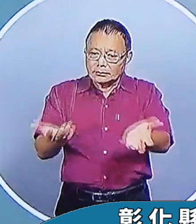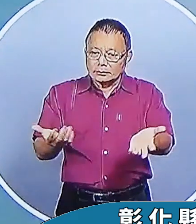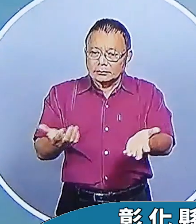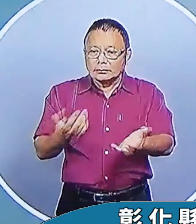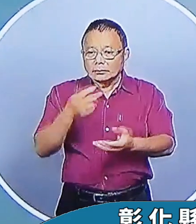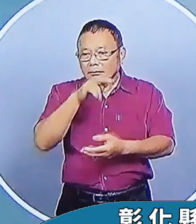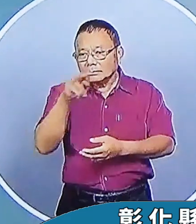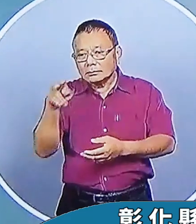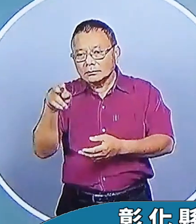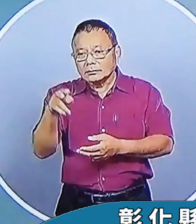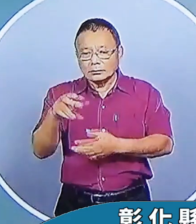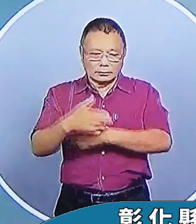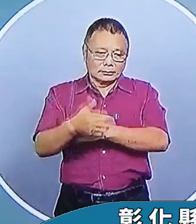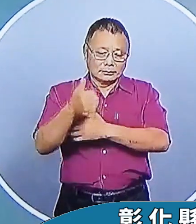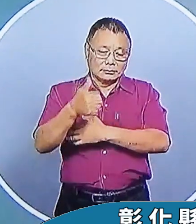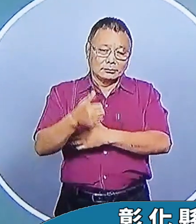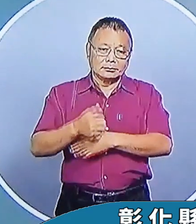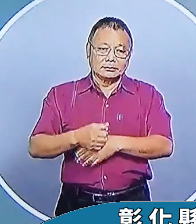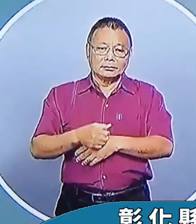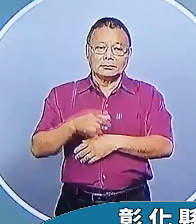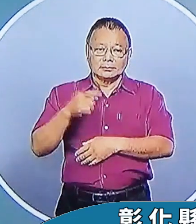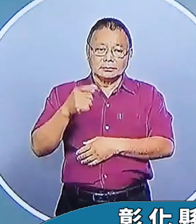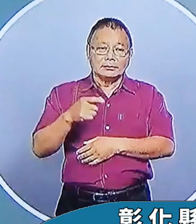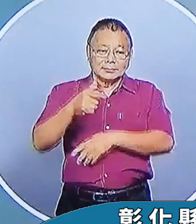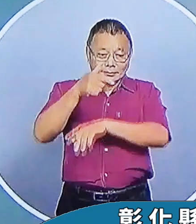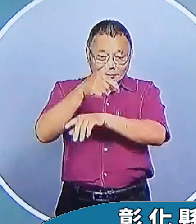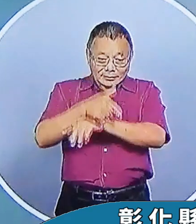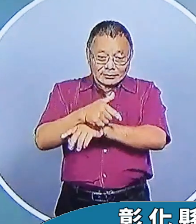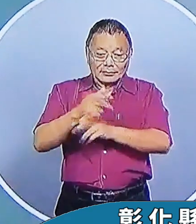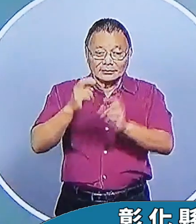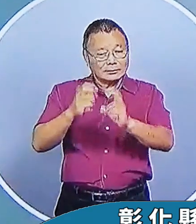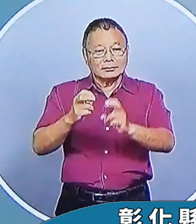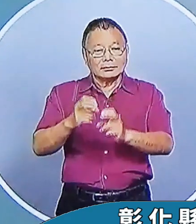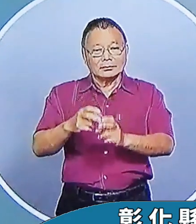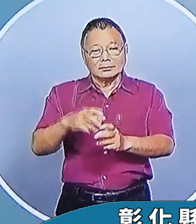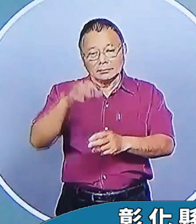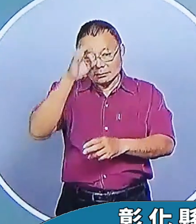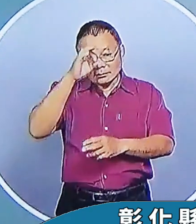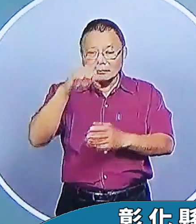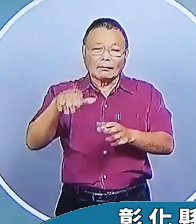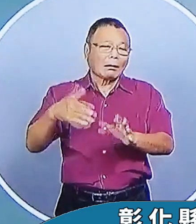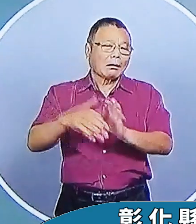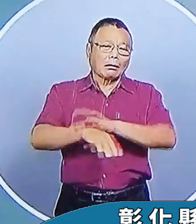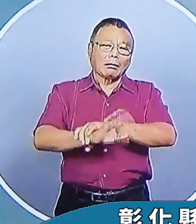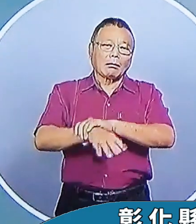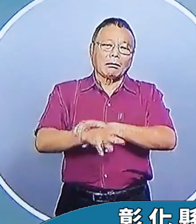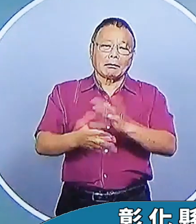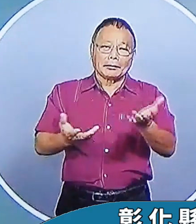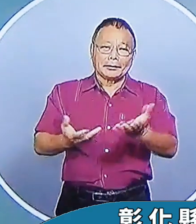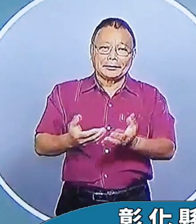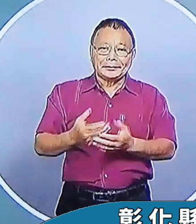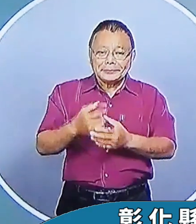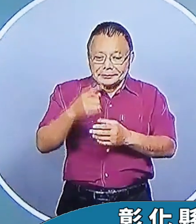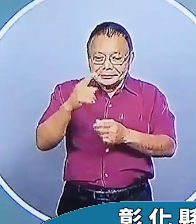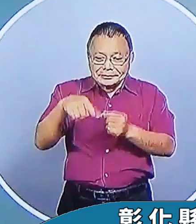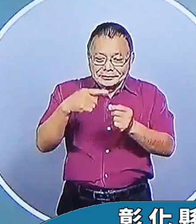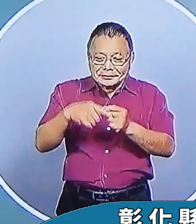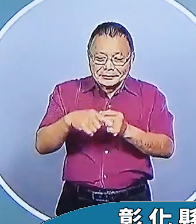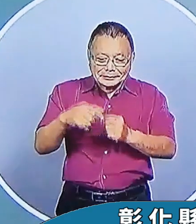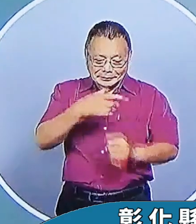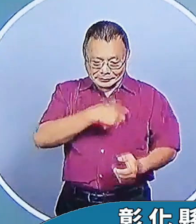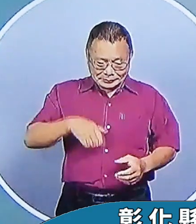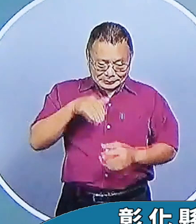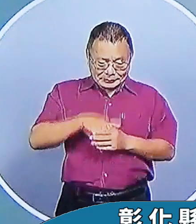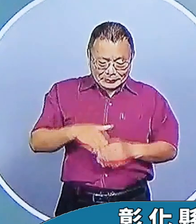咱看到讲翁惠碧馆长，即、這个南彰的捷运嘛，我看到一个影，只是伊为着年底选举，伊